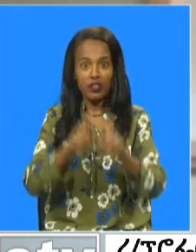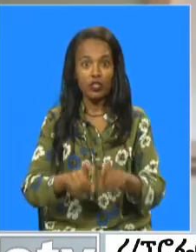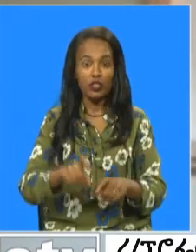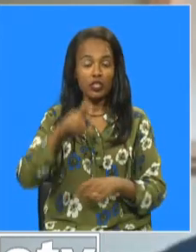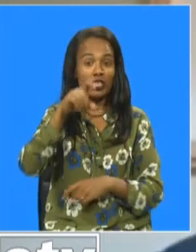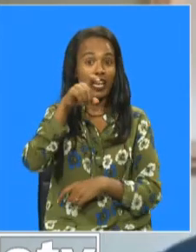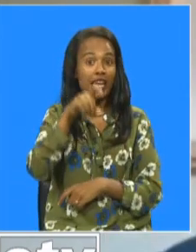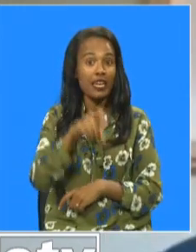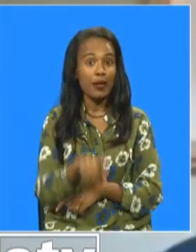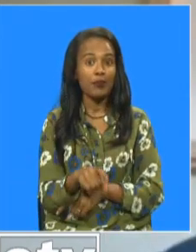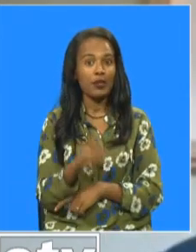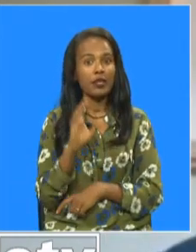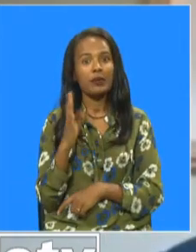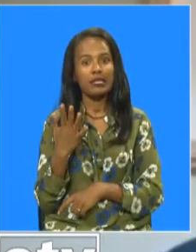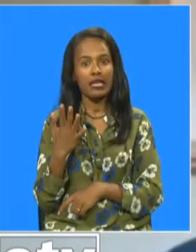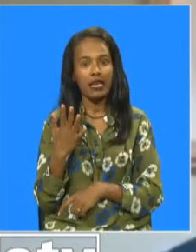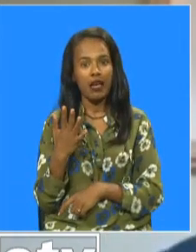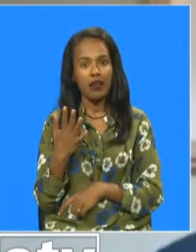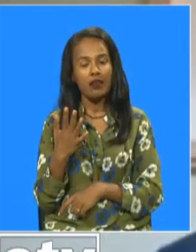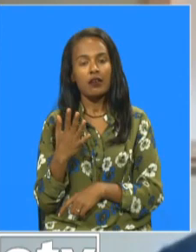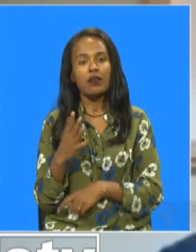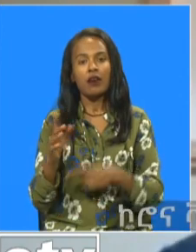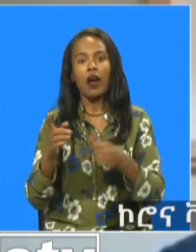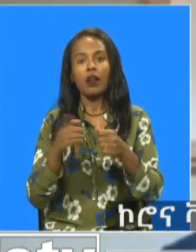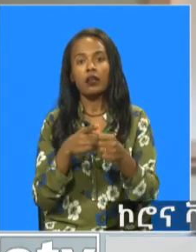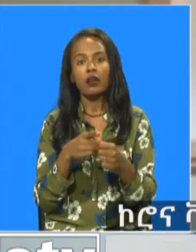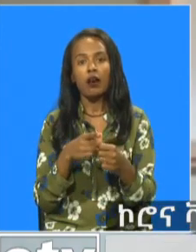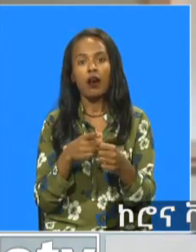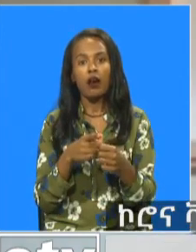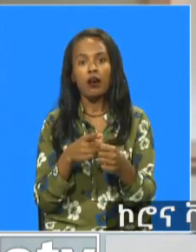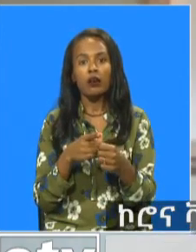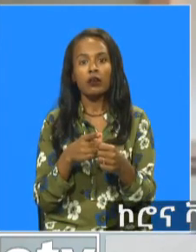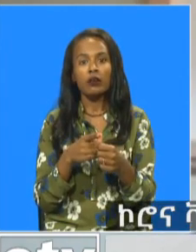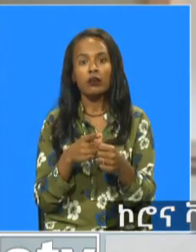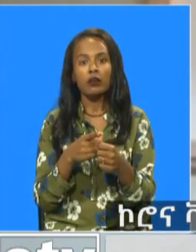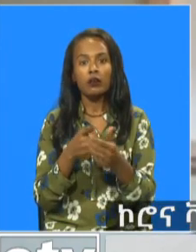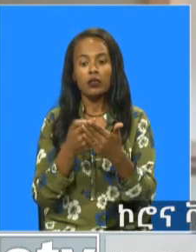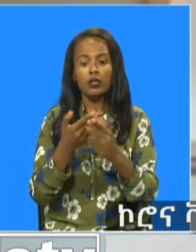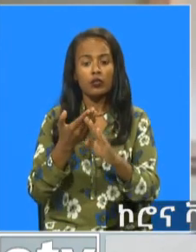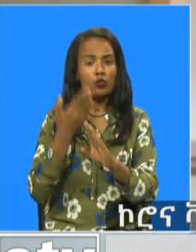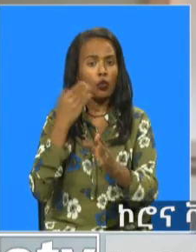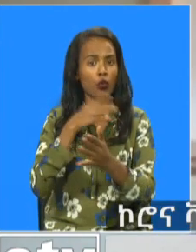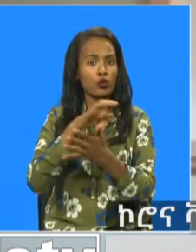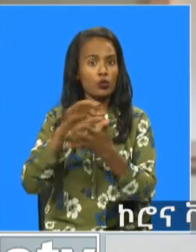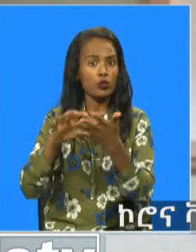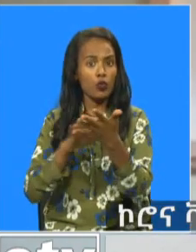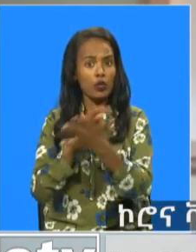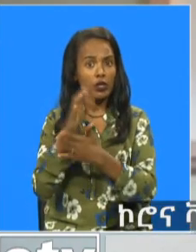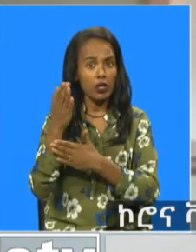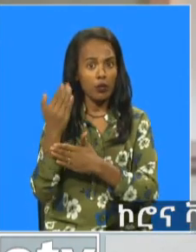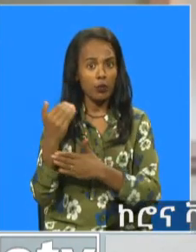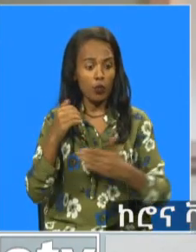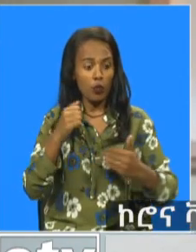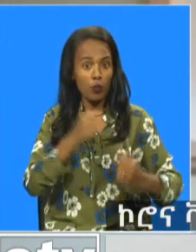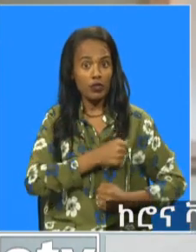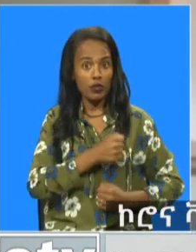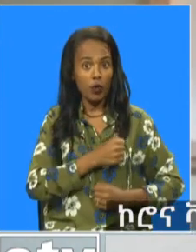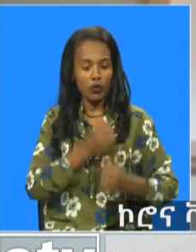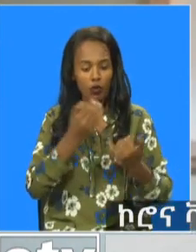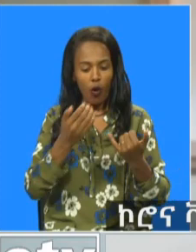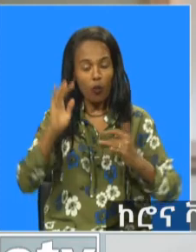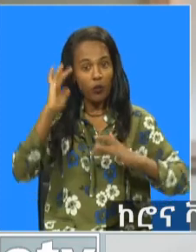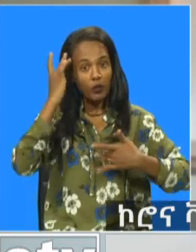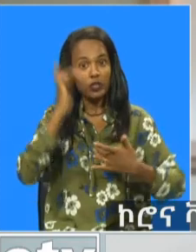ያለብን ይመስለኛል። አንደኛ እንግዲህ ድሮ ስንወረር የነበረው በሰራዊት ነው፣ አሁን ግን በበሽታ